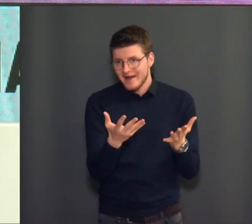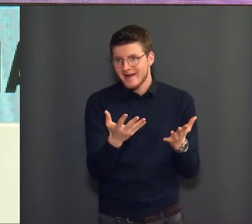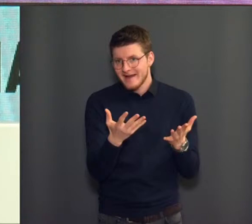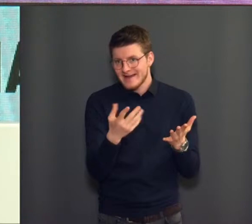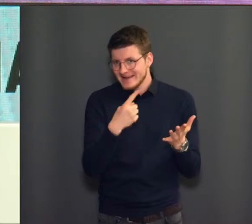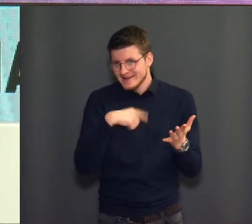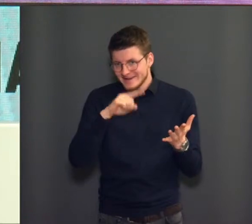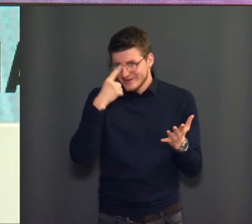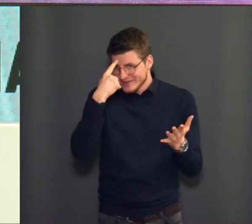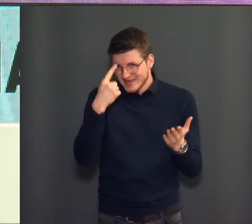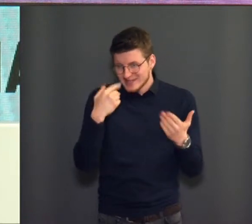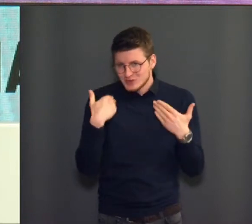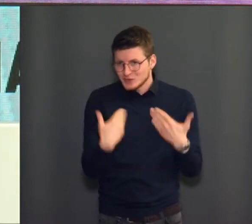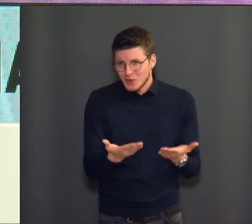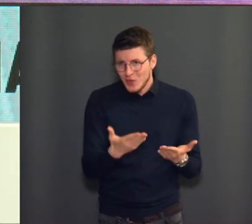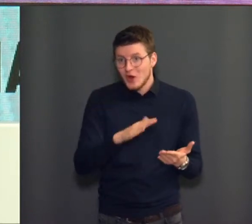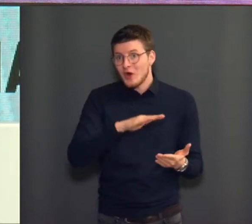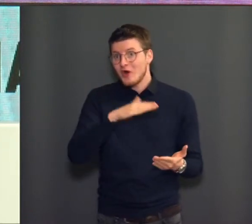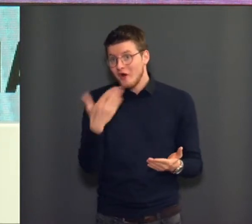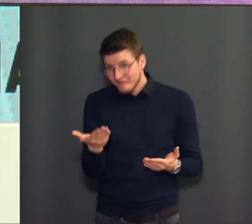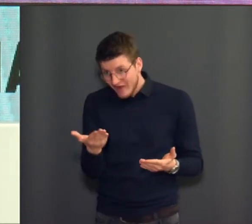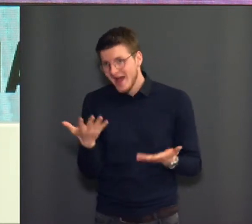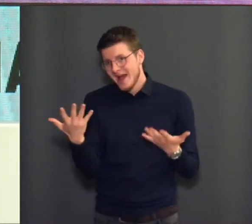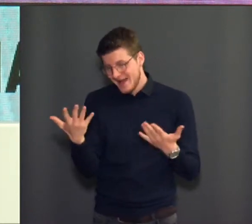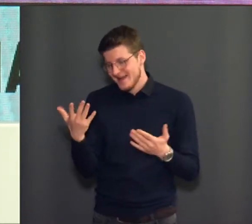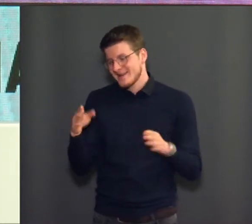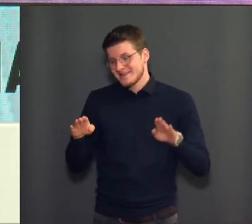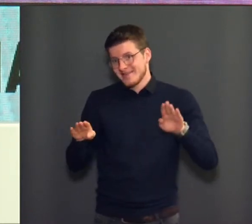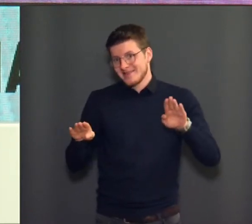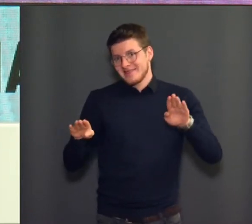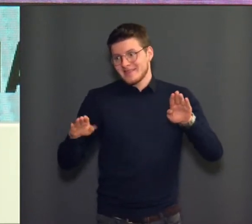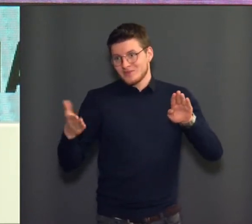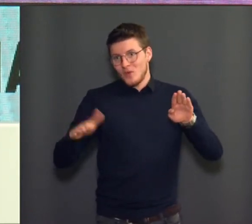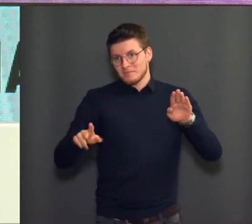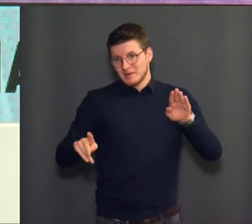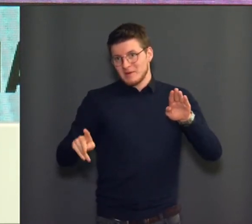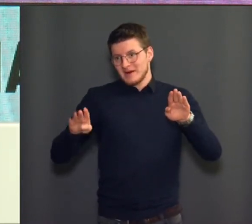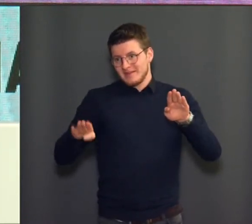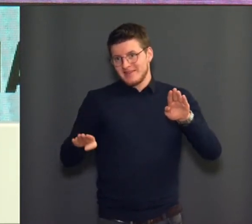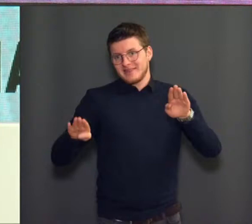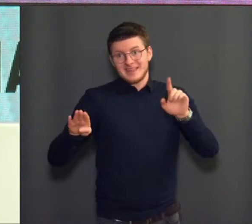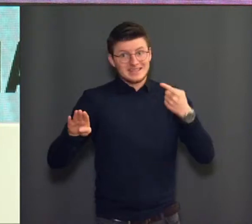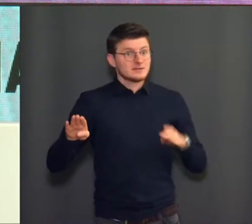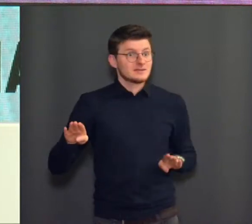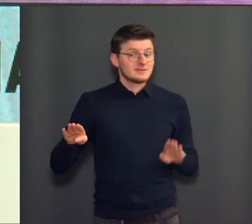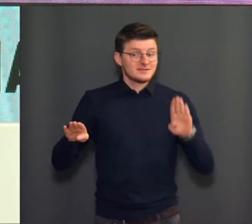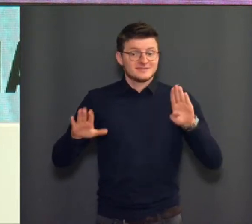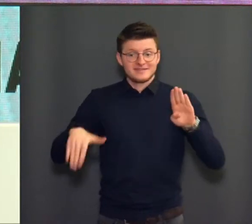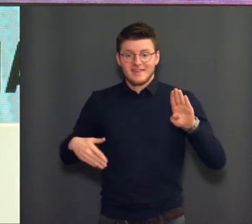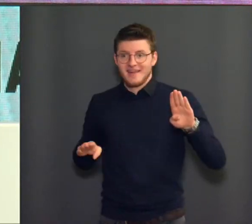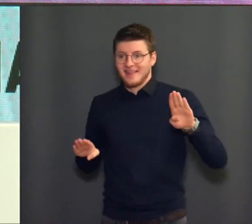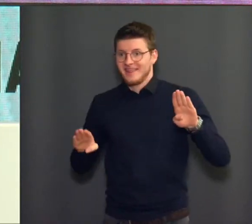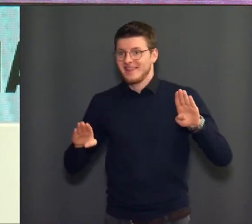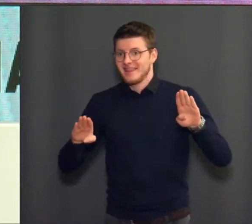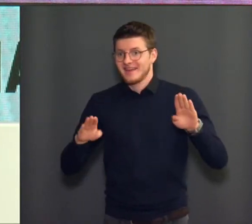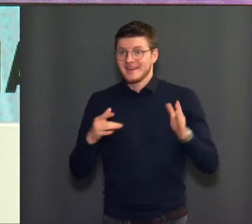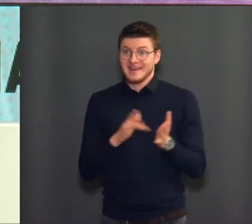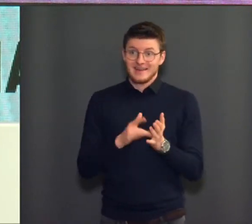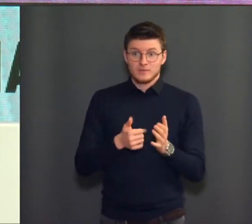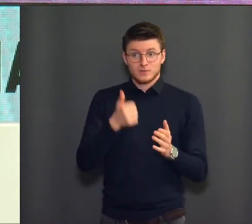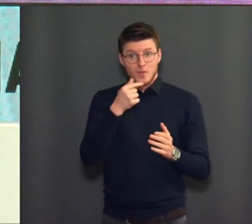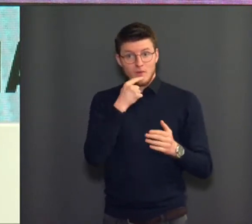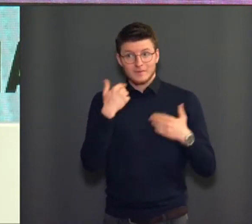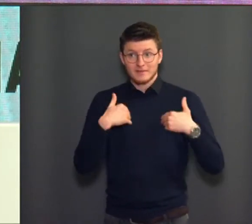ook gaat vertalen in een stijging van de overlijdens. Dus dat heeft niet noodzakelijk iets te maken met het niet doorverwijzen naar intensieve